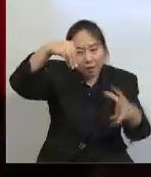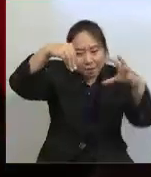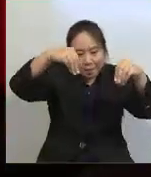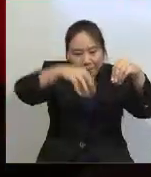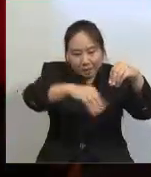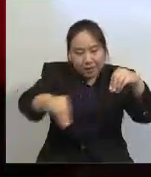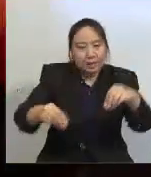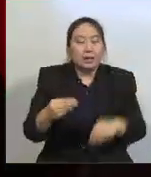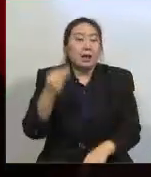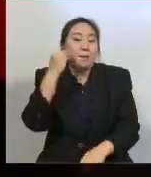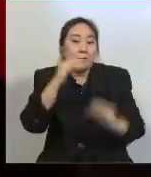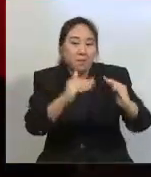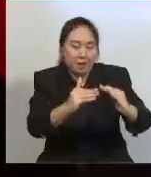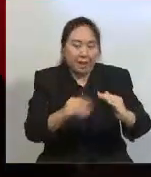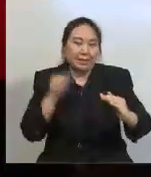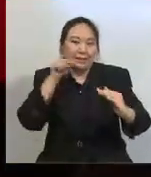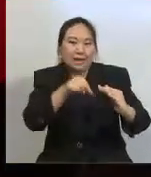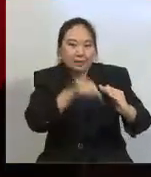พัก